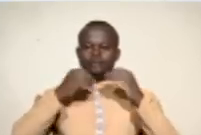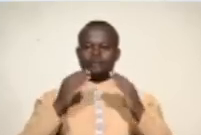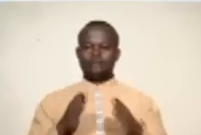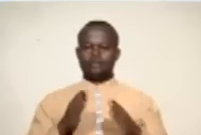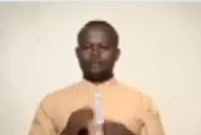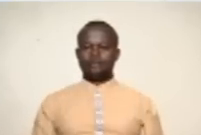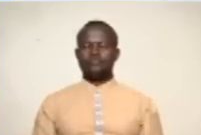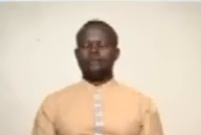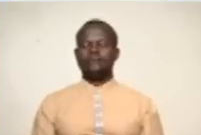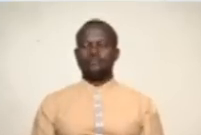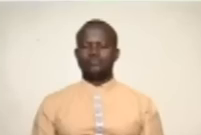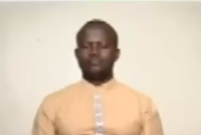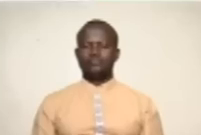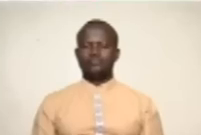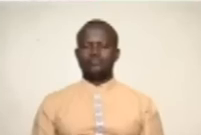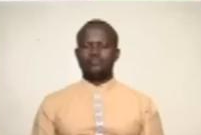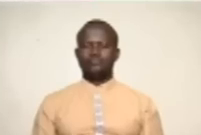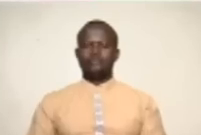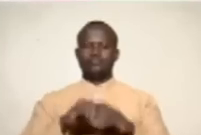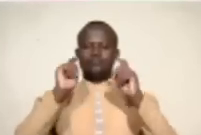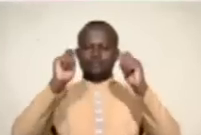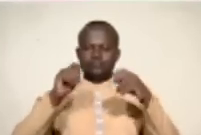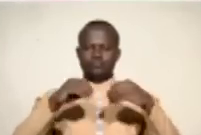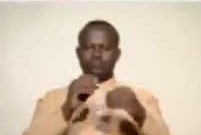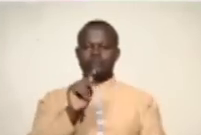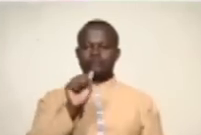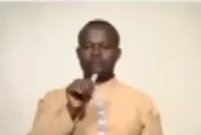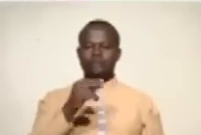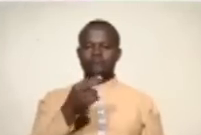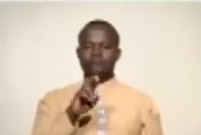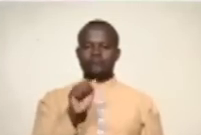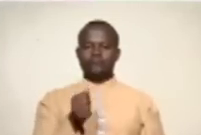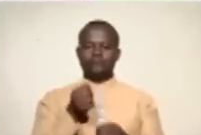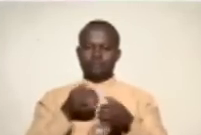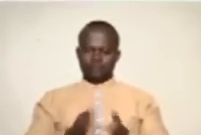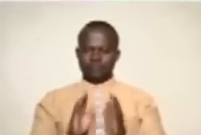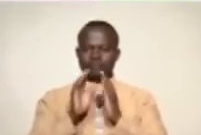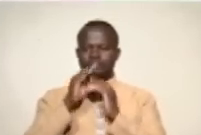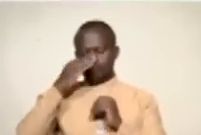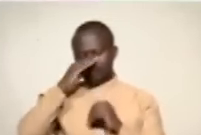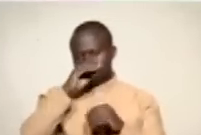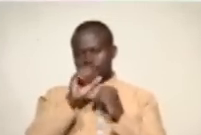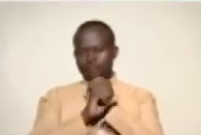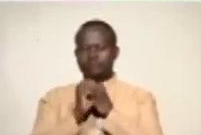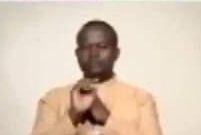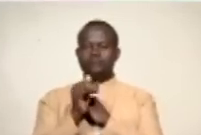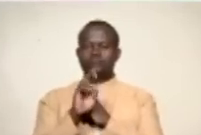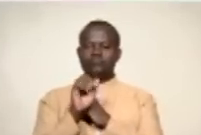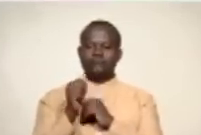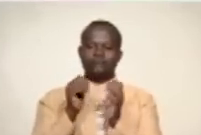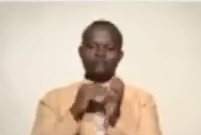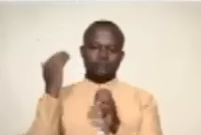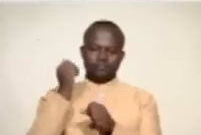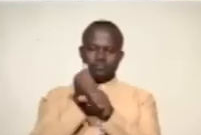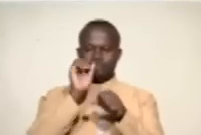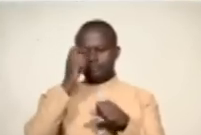Kalisa Evariste. Ubuhamya bwatanzwe na Kayura Celestin ukomoka mu karere ka Nyanza mu murenge wa Muyira, akaba yaranabaye umukozi